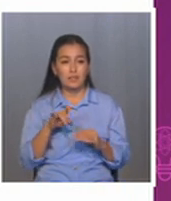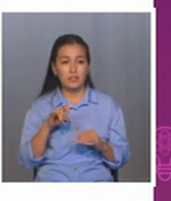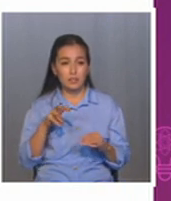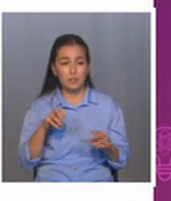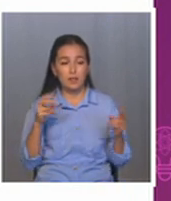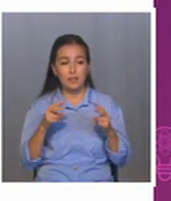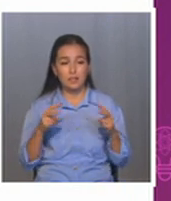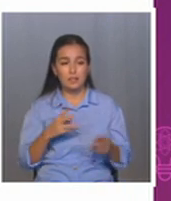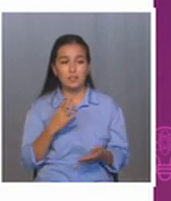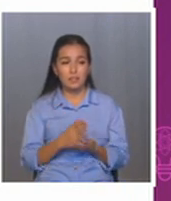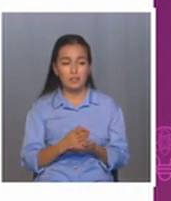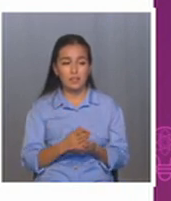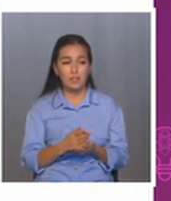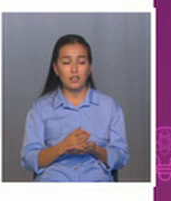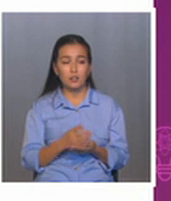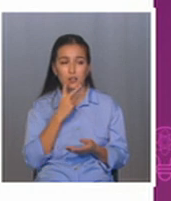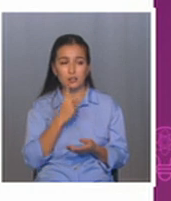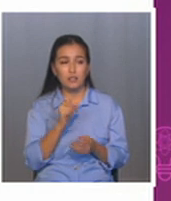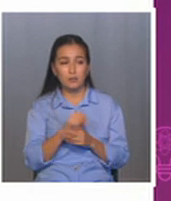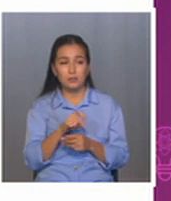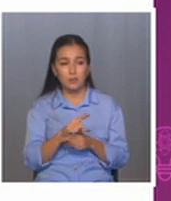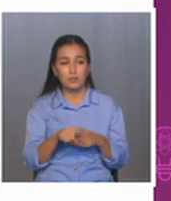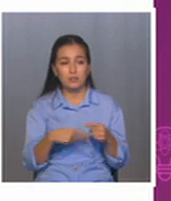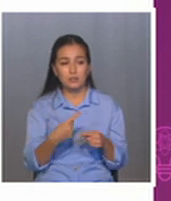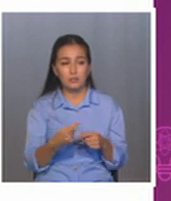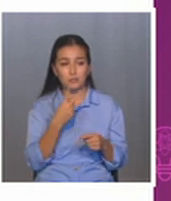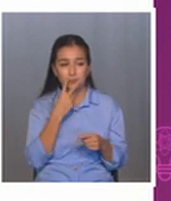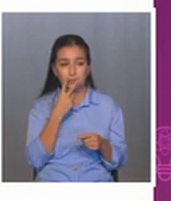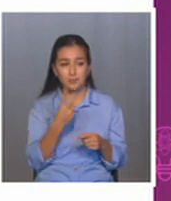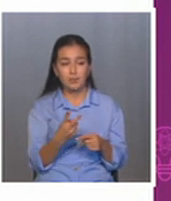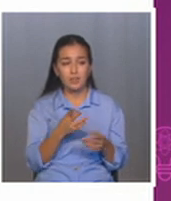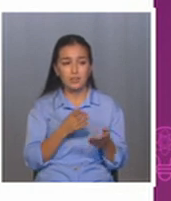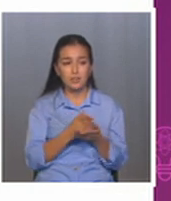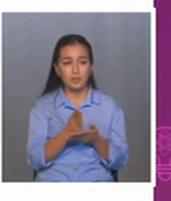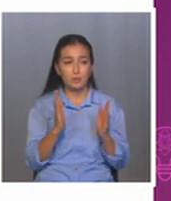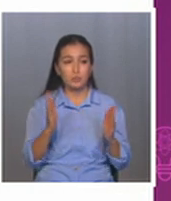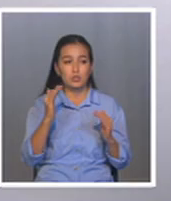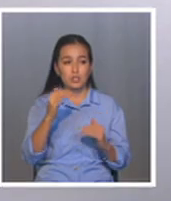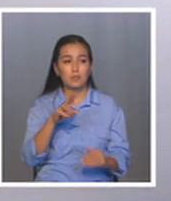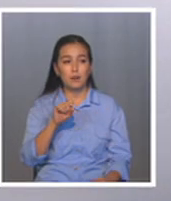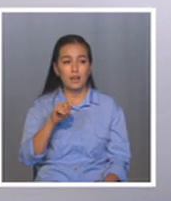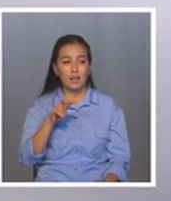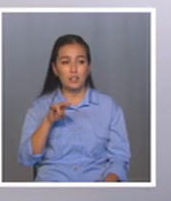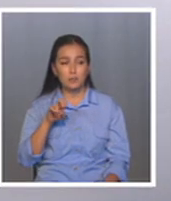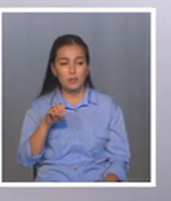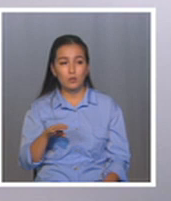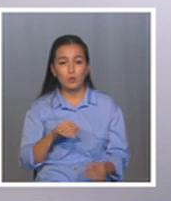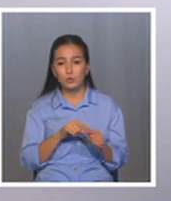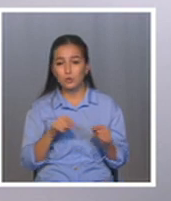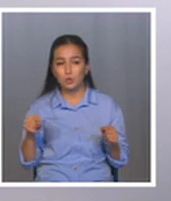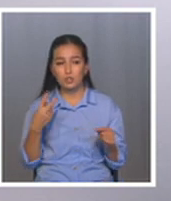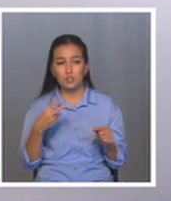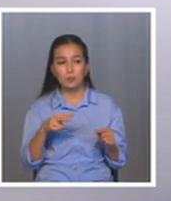дәлелденді. Енді мынадай тапсырма қарастырайық. Тік бұрышты параллелепипедтің ұзындығы